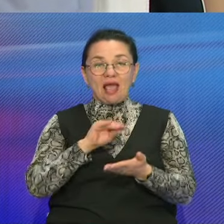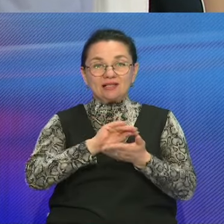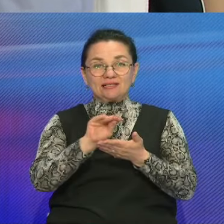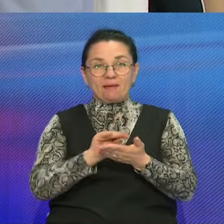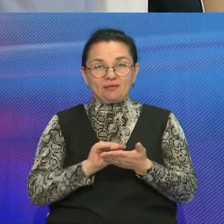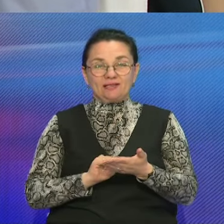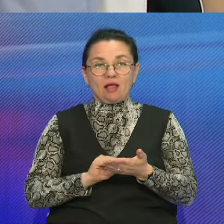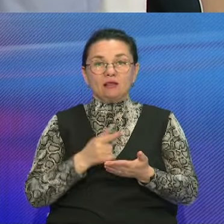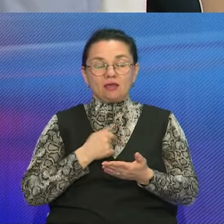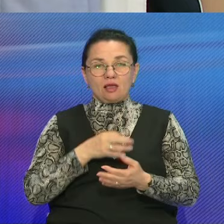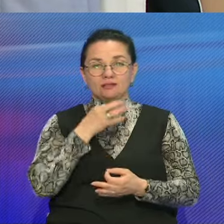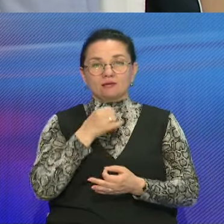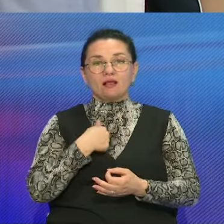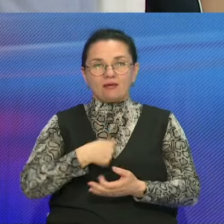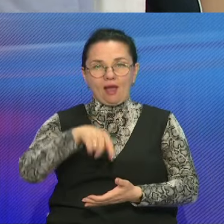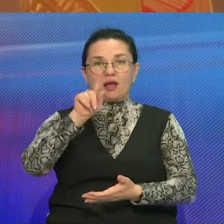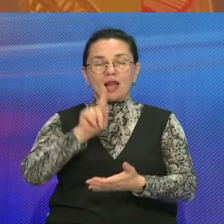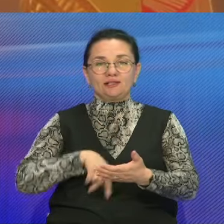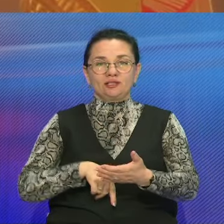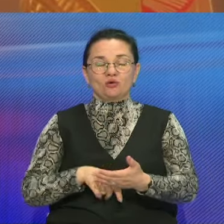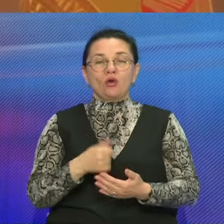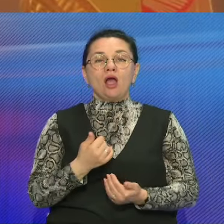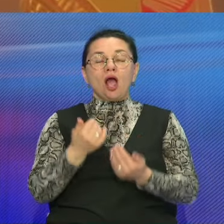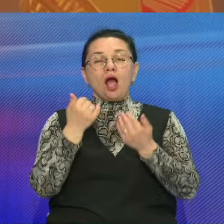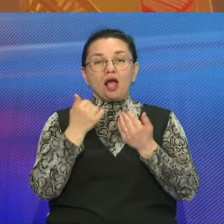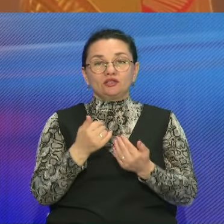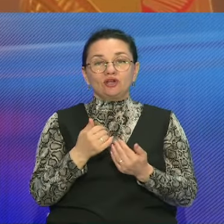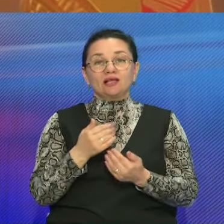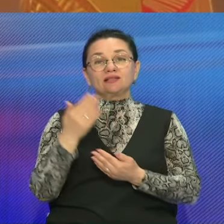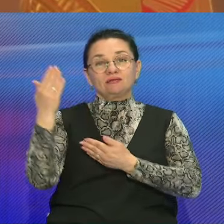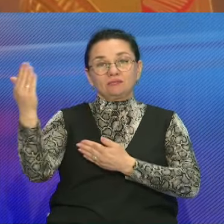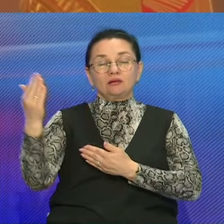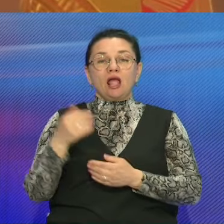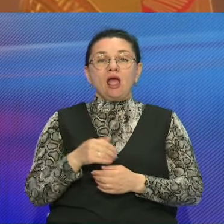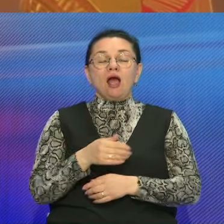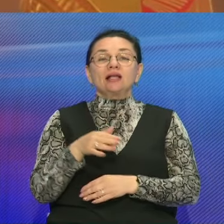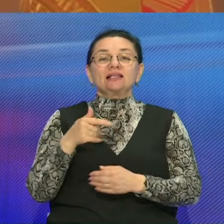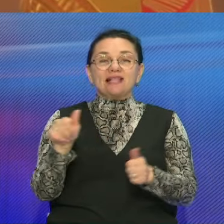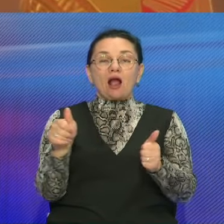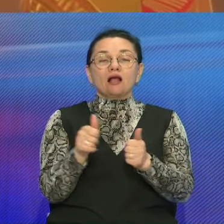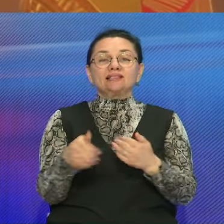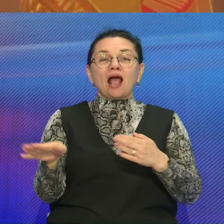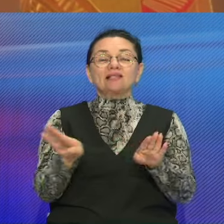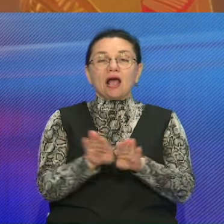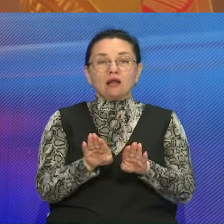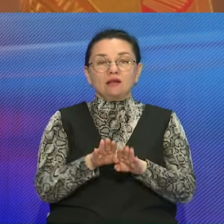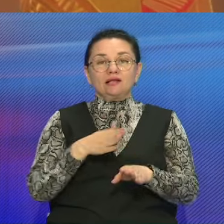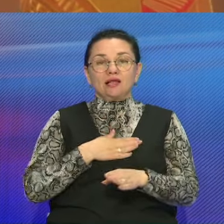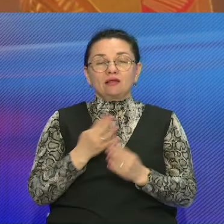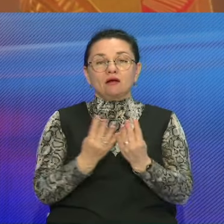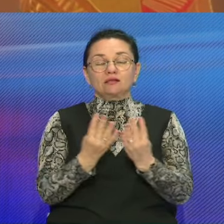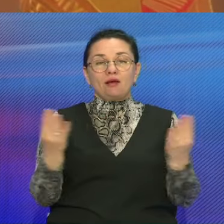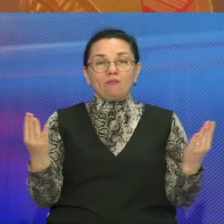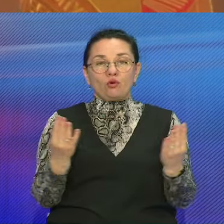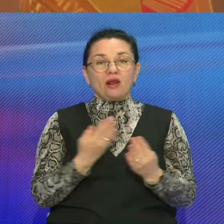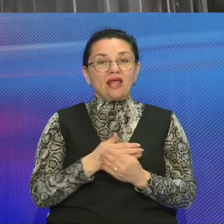сказал, я вам гарантирую. И я их решил. Ну, сейчас они от нас закрылись забором. Но вы видите, что это не моя вина. Это